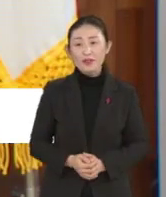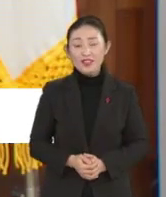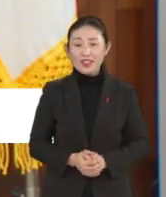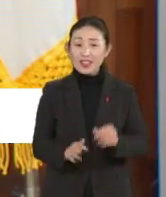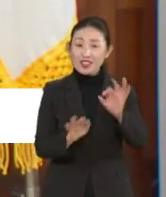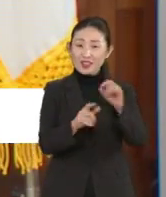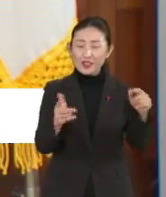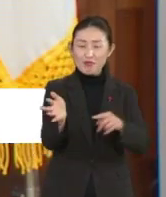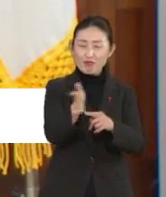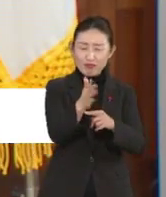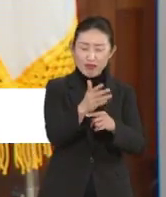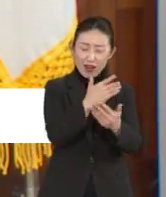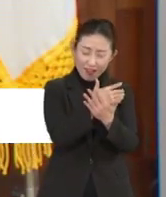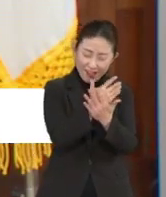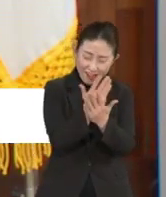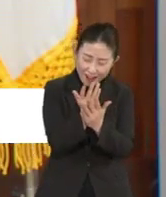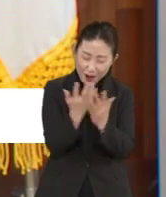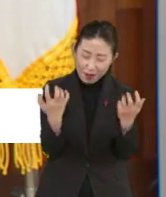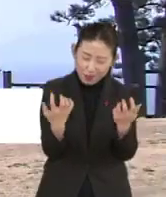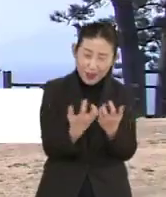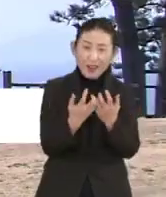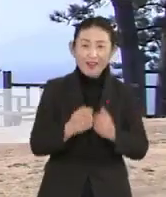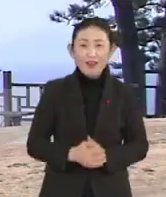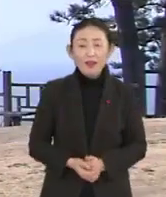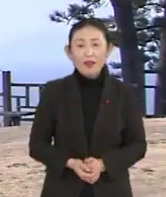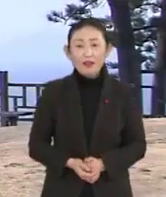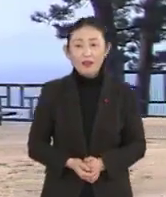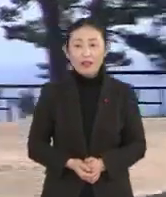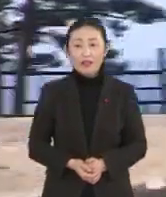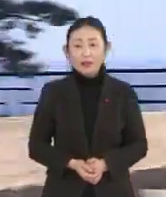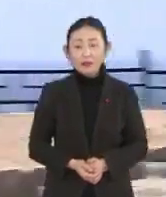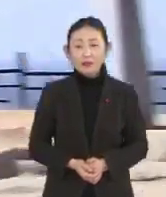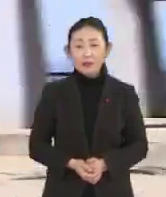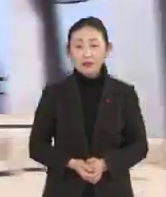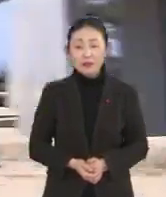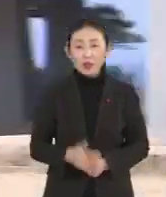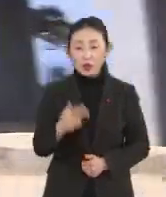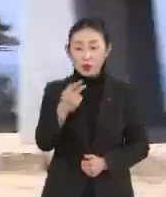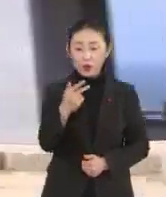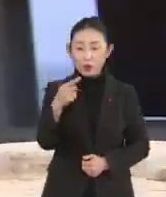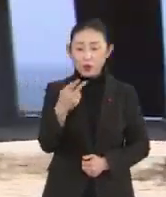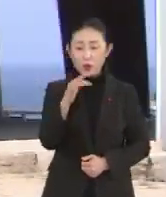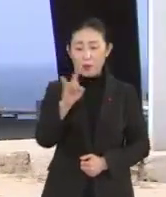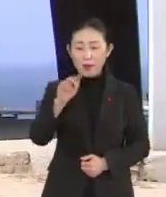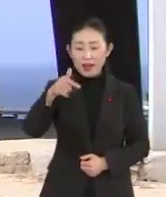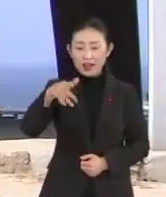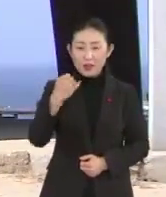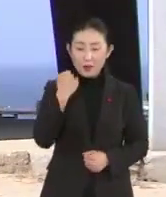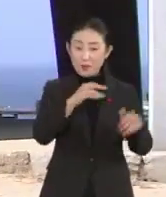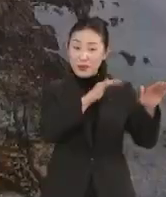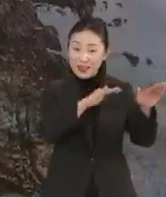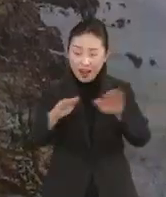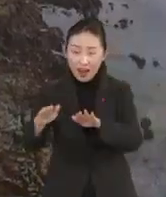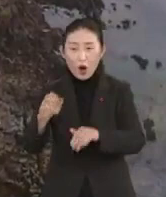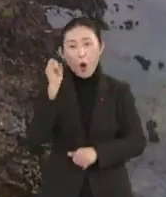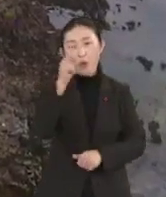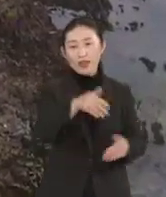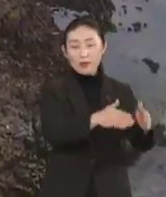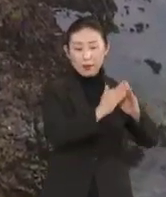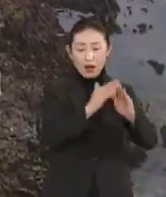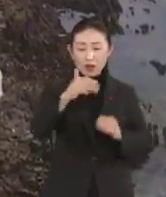서천은 수산물이 아직 풍부하잖아요 새롭게 복원되는 동백정 해수욕장 리조트 개발과